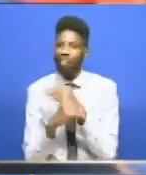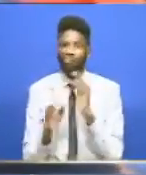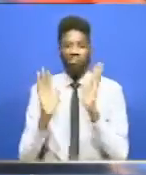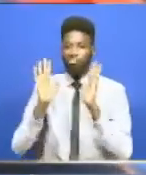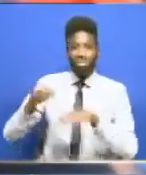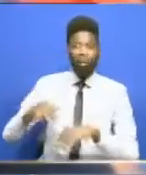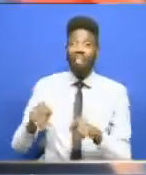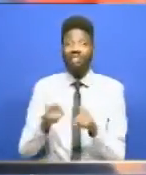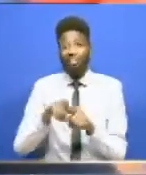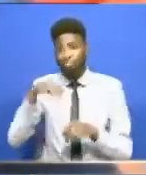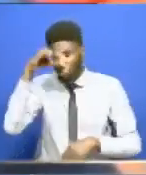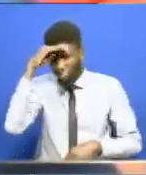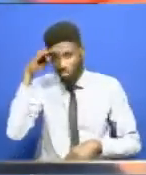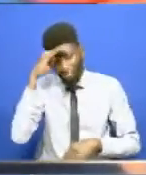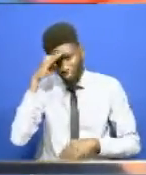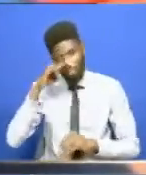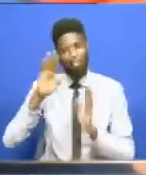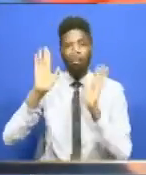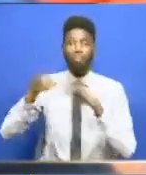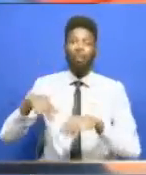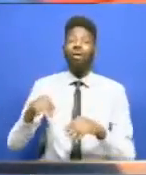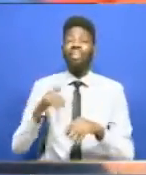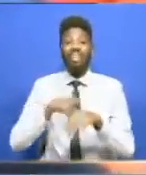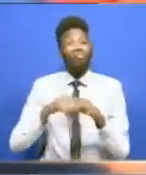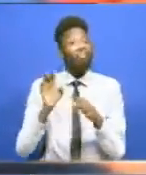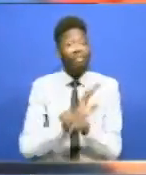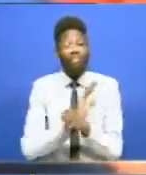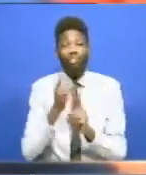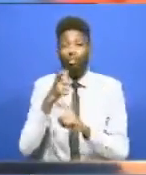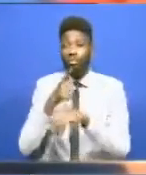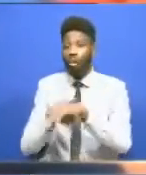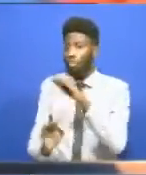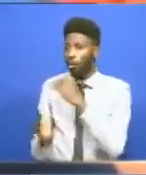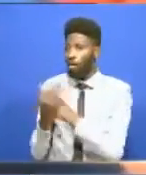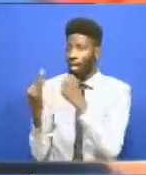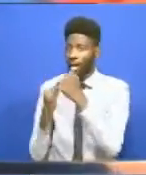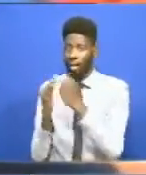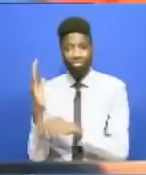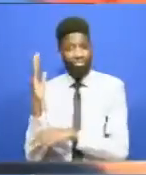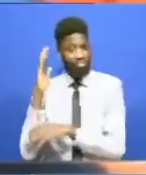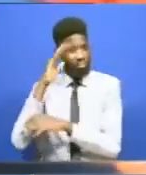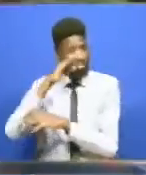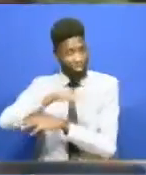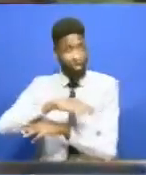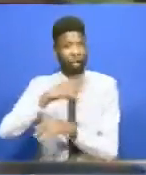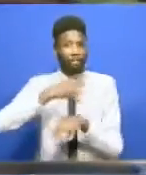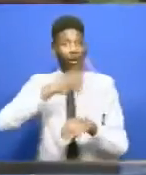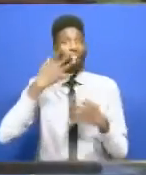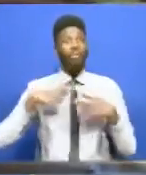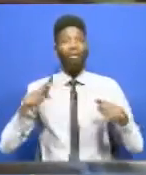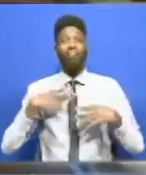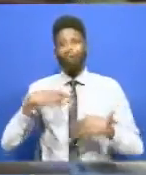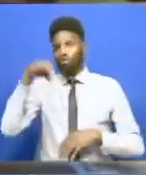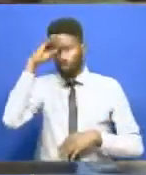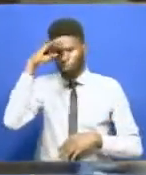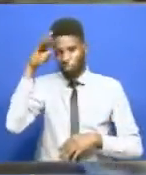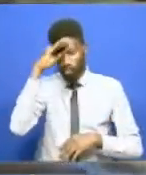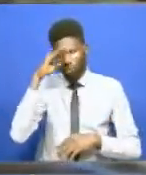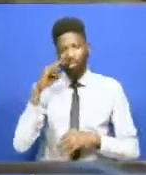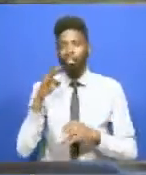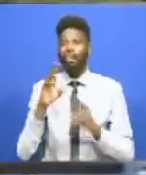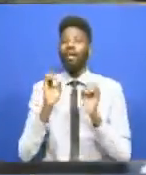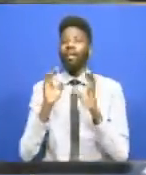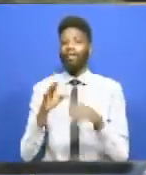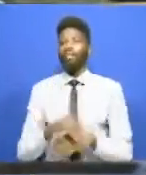Juu kama sio wako busy na kazi from 8 to 4, hakuna mtu anatoka kwenda kukunywa pombe huko nje. Tunashukuru kwanza kwa